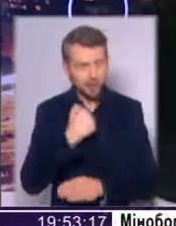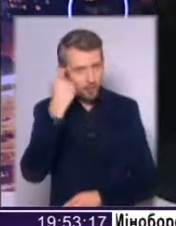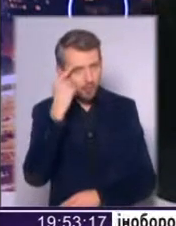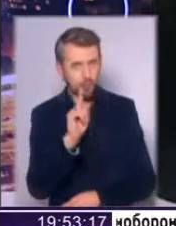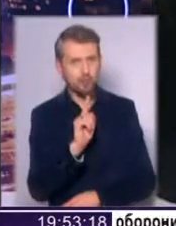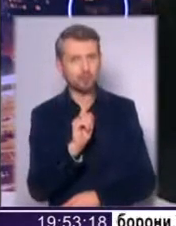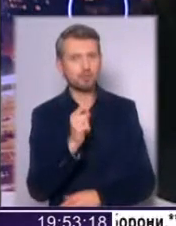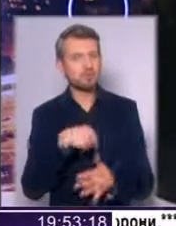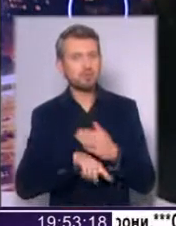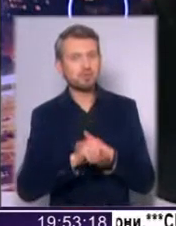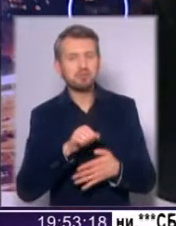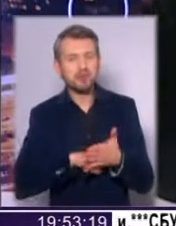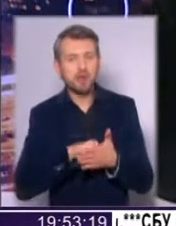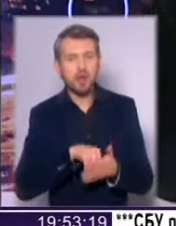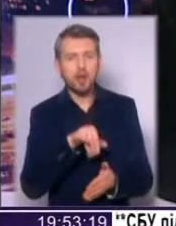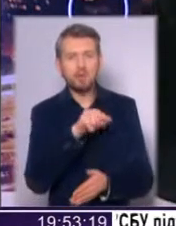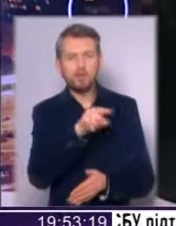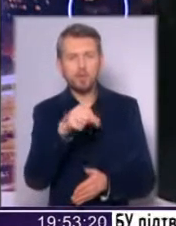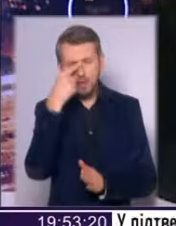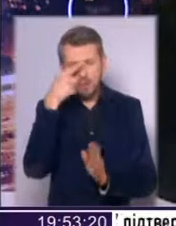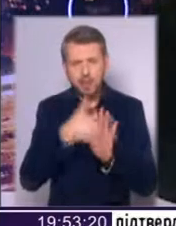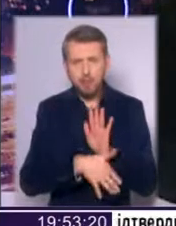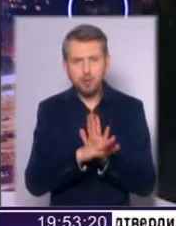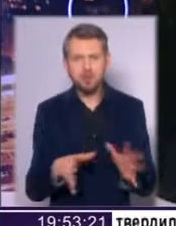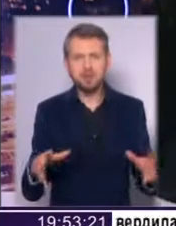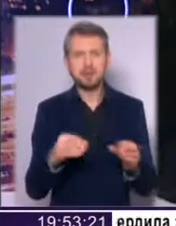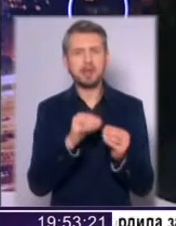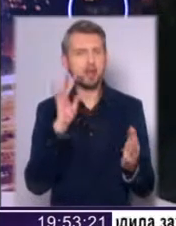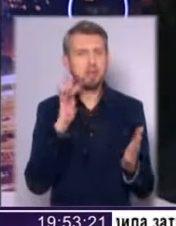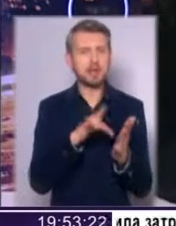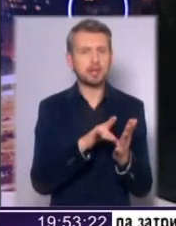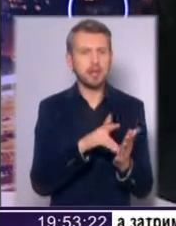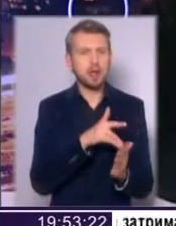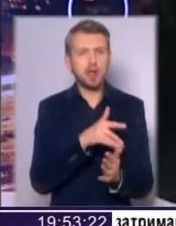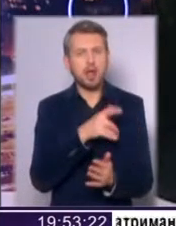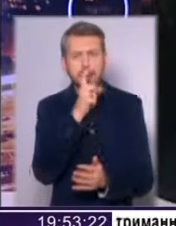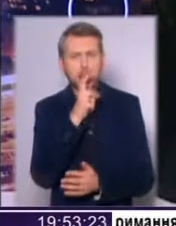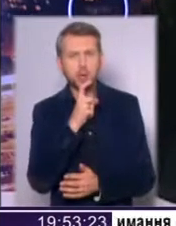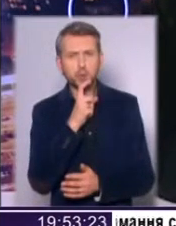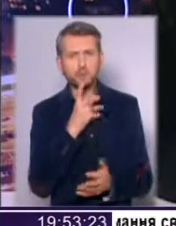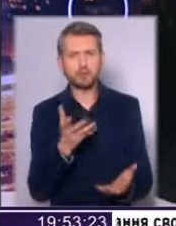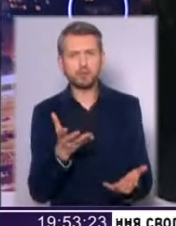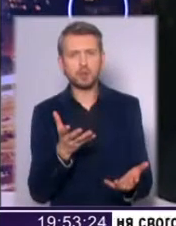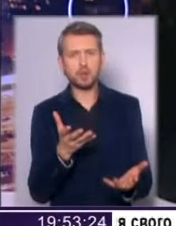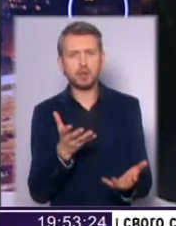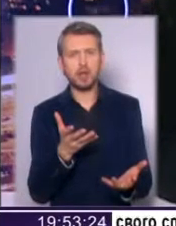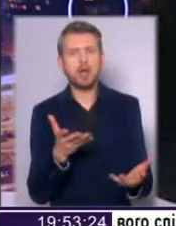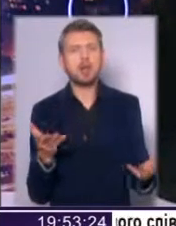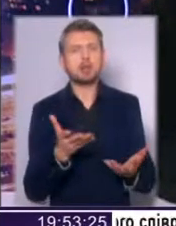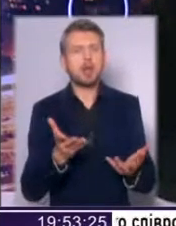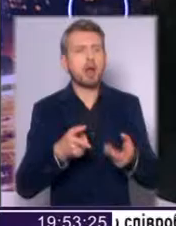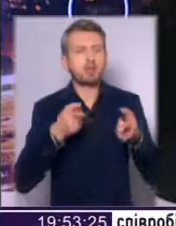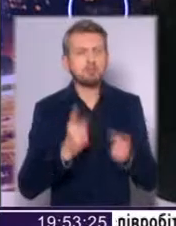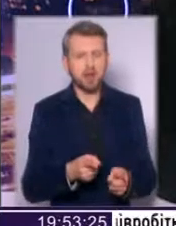те, що в них немає усвідомлення цієї спільної мети і немає розуміння того, яка справді